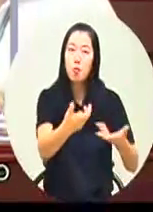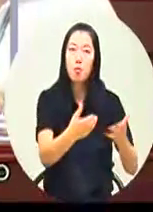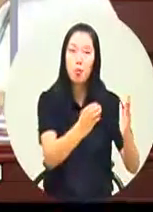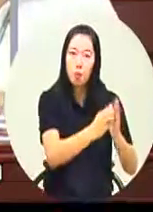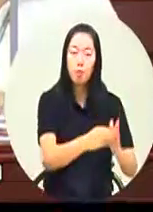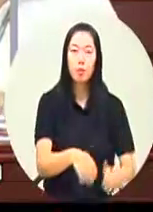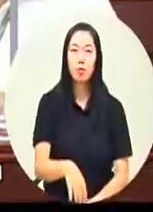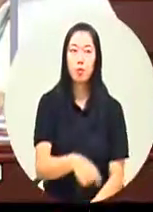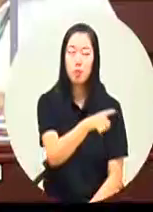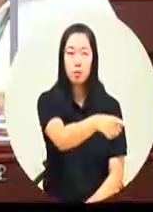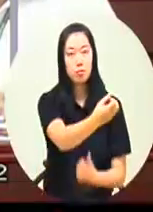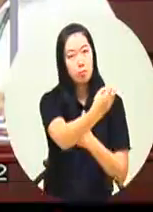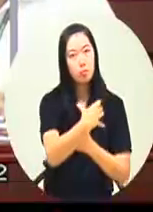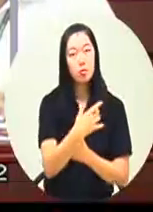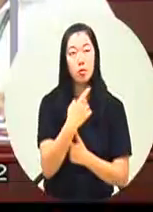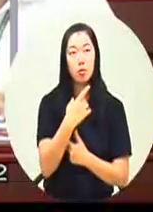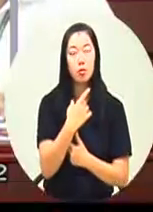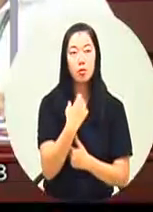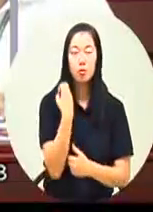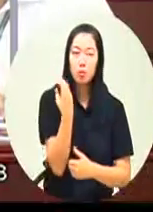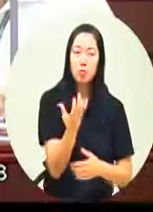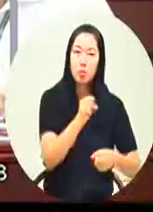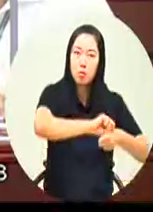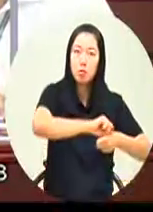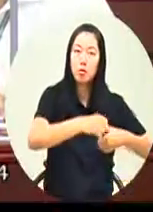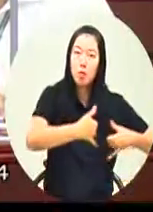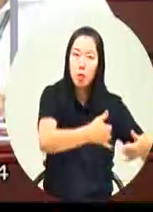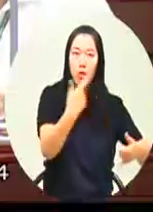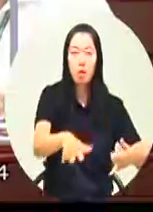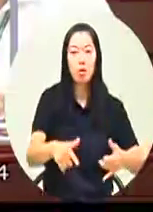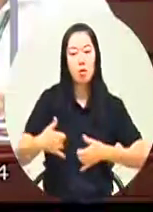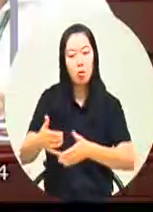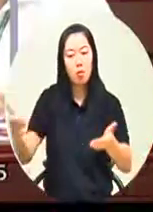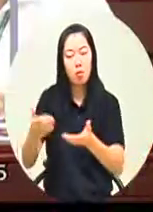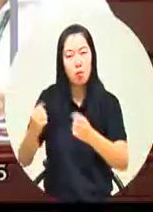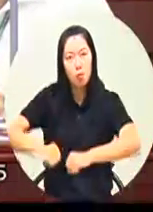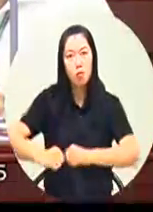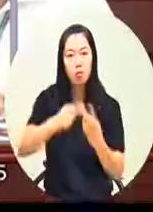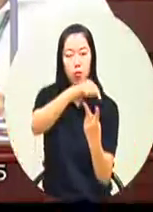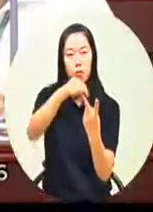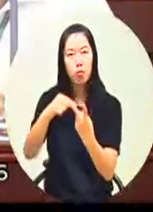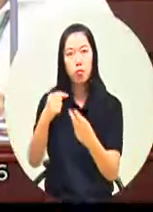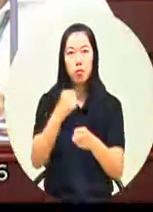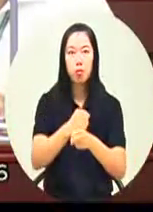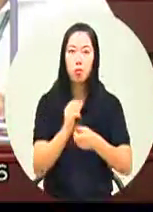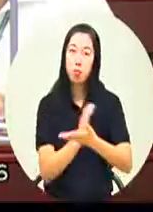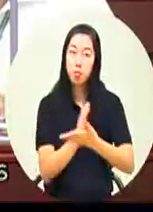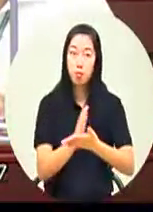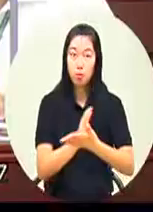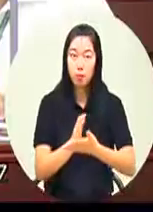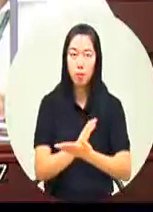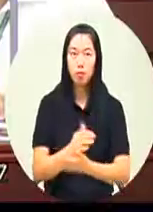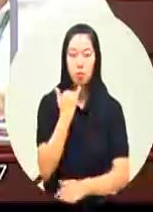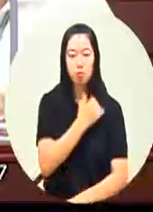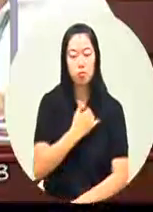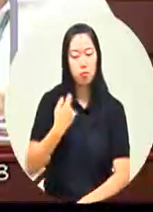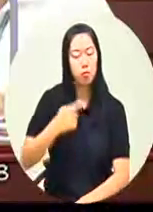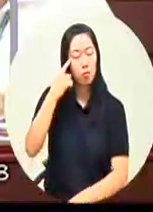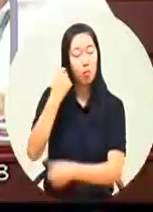就新辟或是就拓宽这两个部分呢，正在做审慎的评估。可能要考虑的